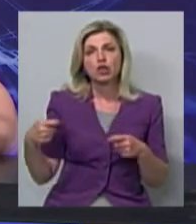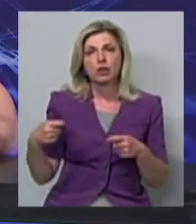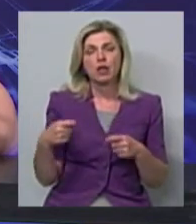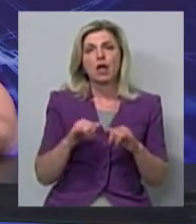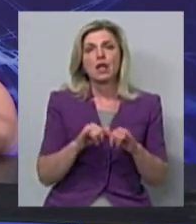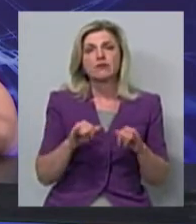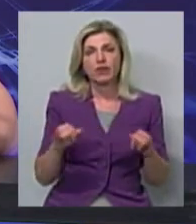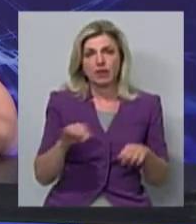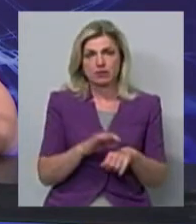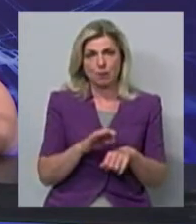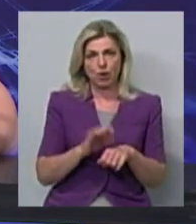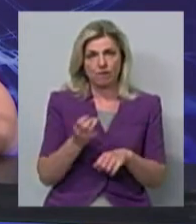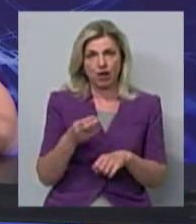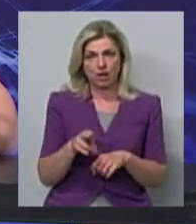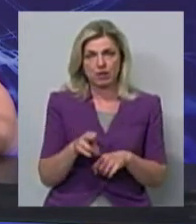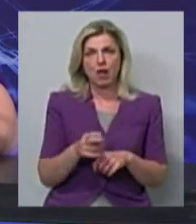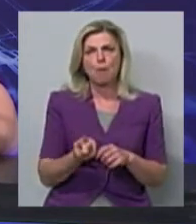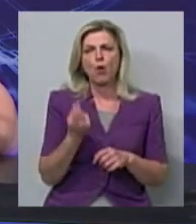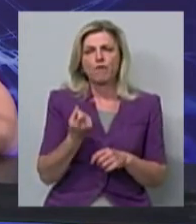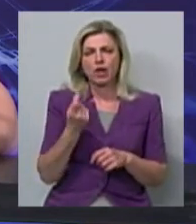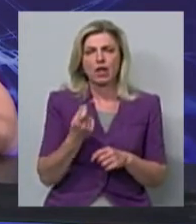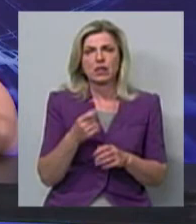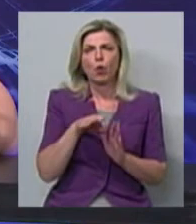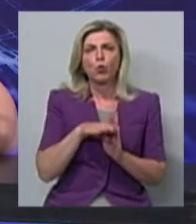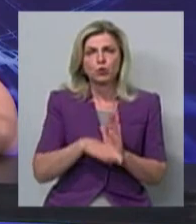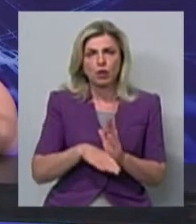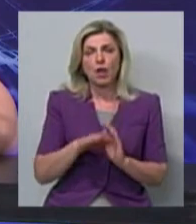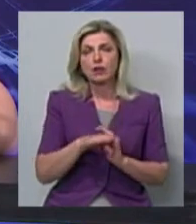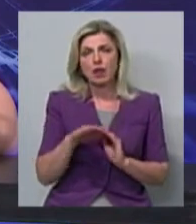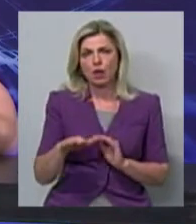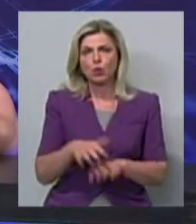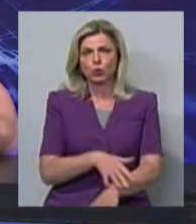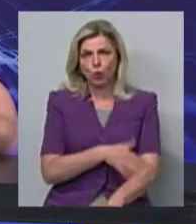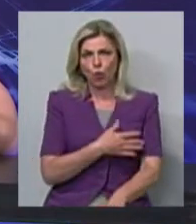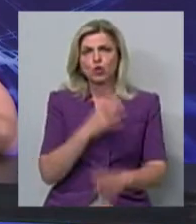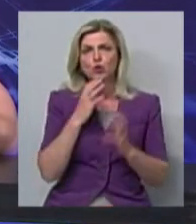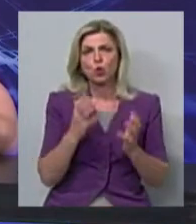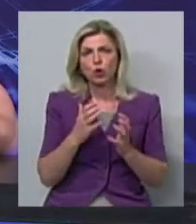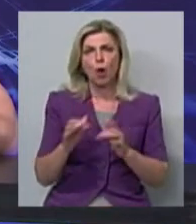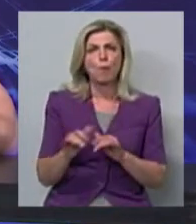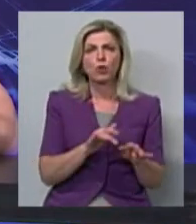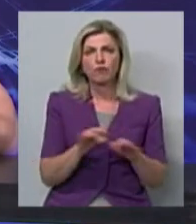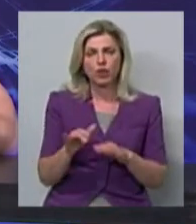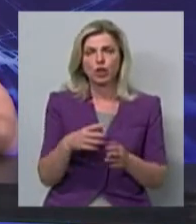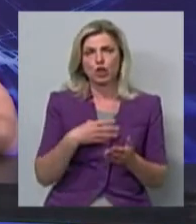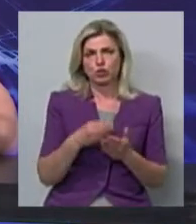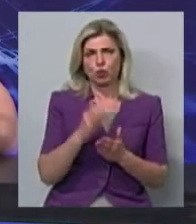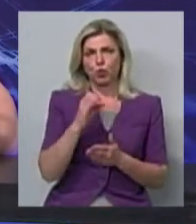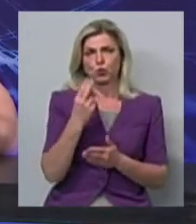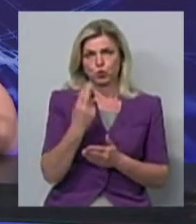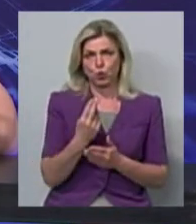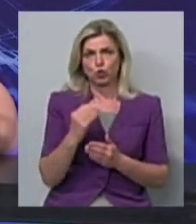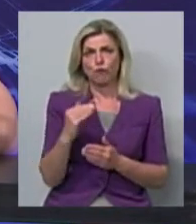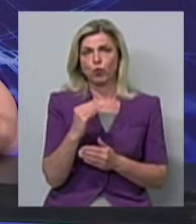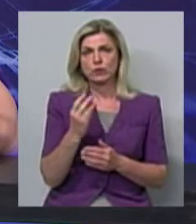заболевания, нарастание этих симптомов. Эти дети дольше сохраняют подвижность, они дольше сохраняют свои социальные